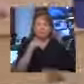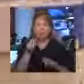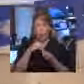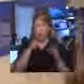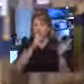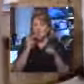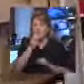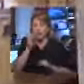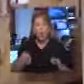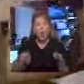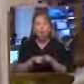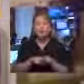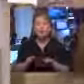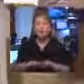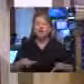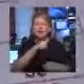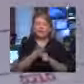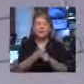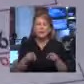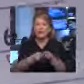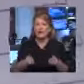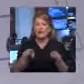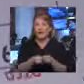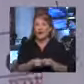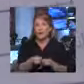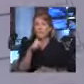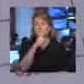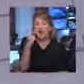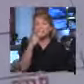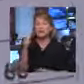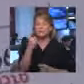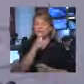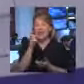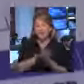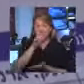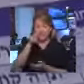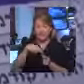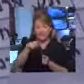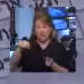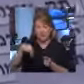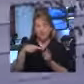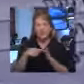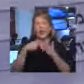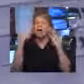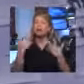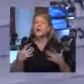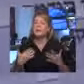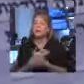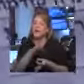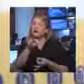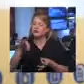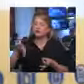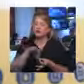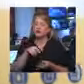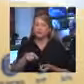אותו השטח בדיוק שמאיר עבד בו עד היום, כ-112 מטרים שנוספו להם, בגלל החישוב המחודש של הגלריה